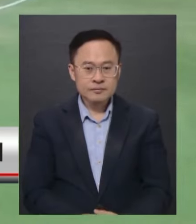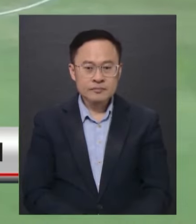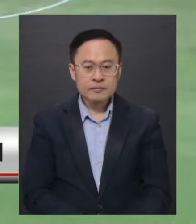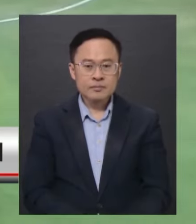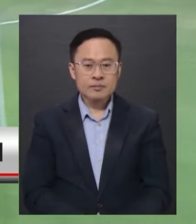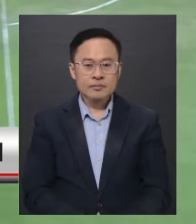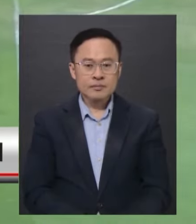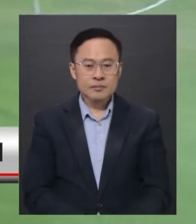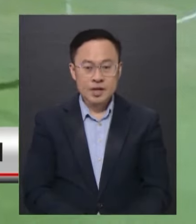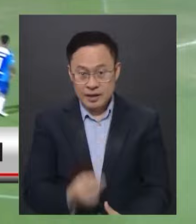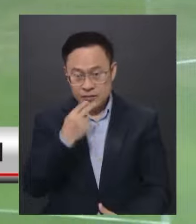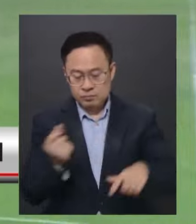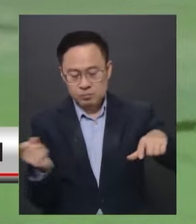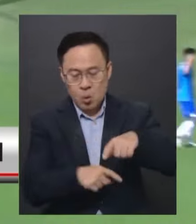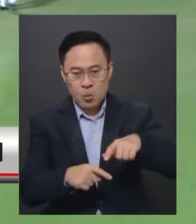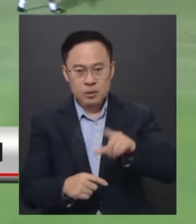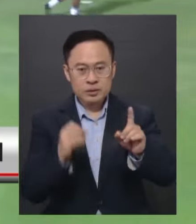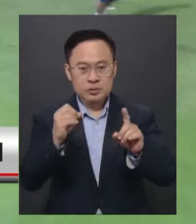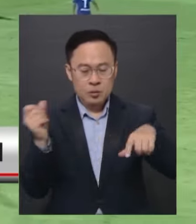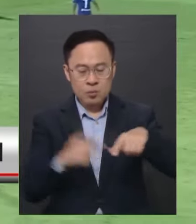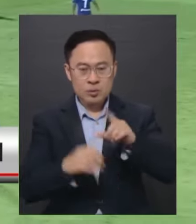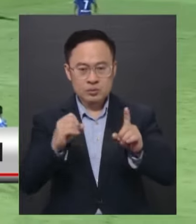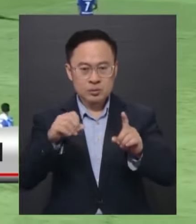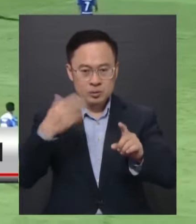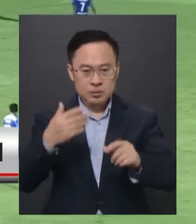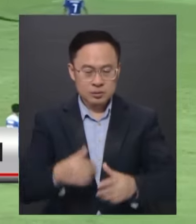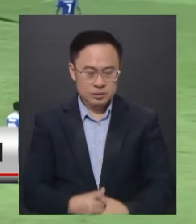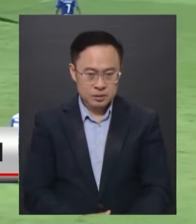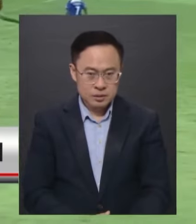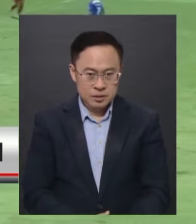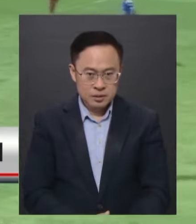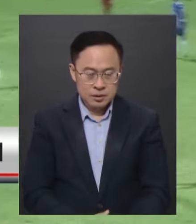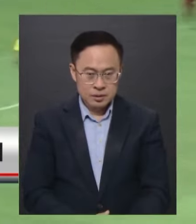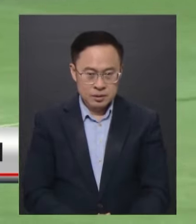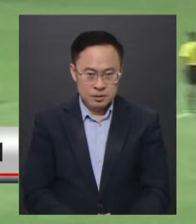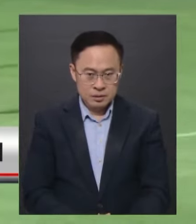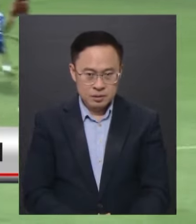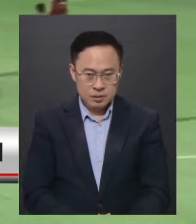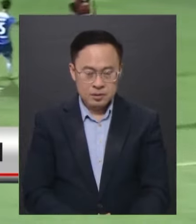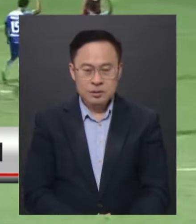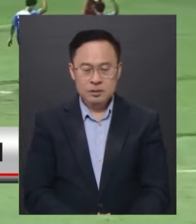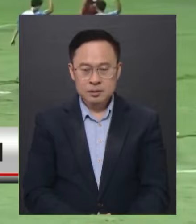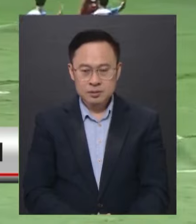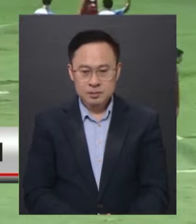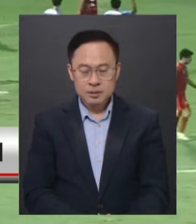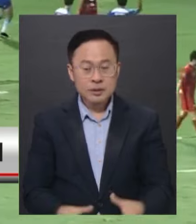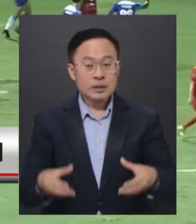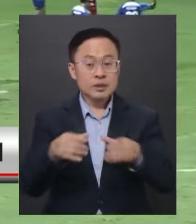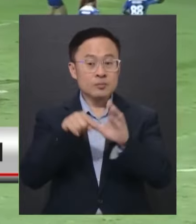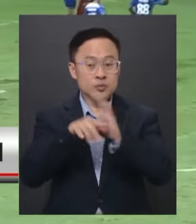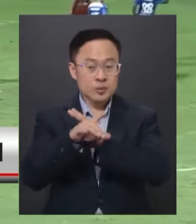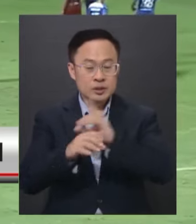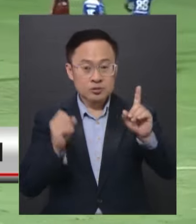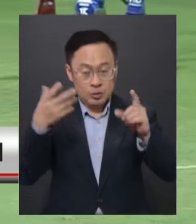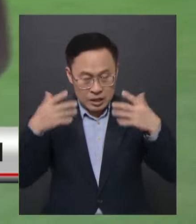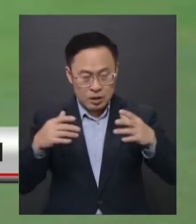ค่ะแล้วก็นี่ไม่มีตัวประกบเลยนะคะแล้วหลังจากนั้นชลบุรีหนีห่างเป็น2ประตูต่อ